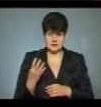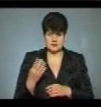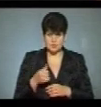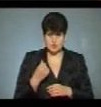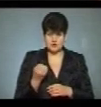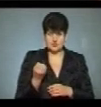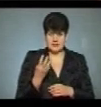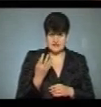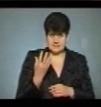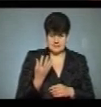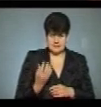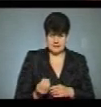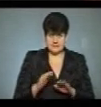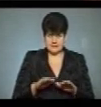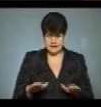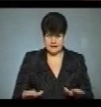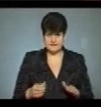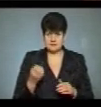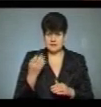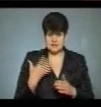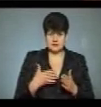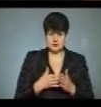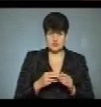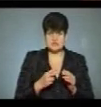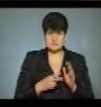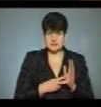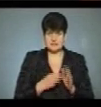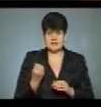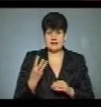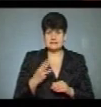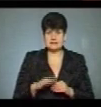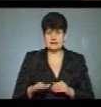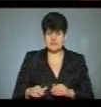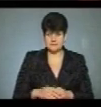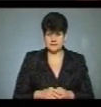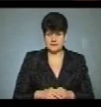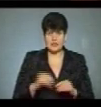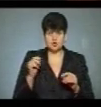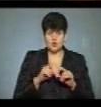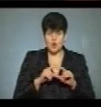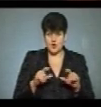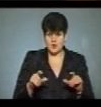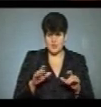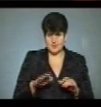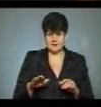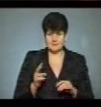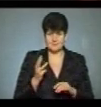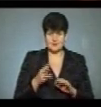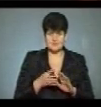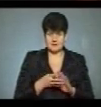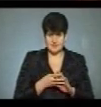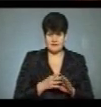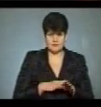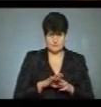років 14 дітей і від 15 до 17 – 13 дітей. Школярі становлять 39,